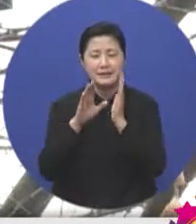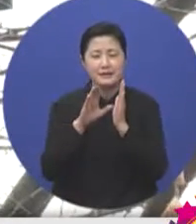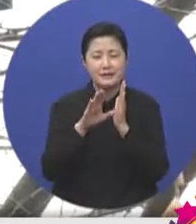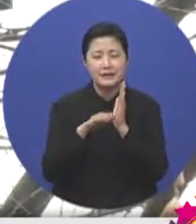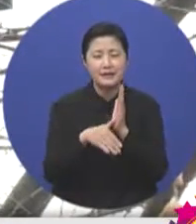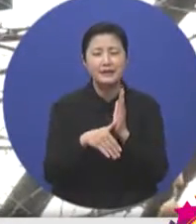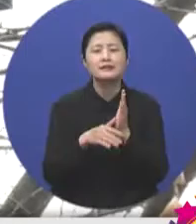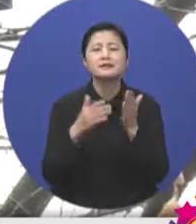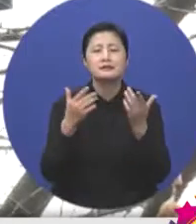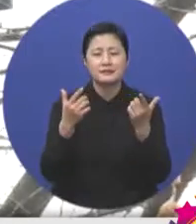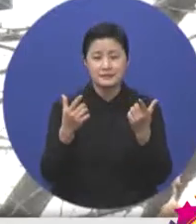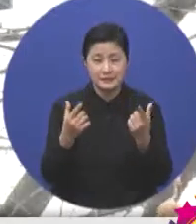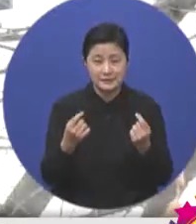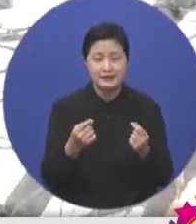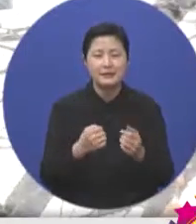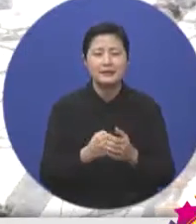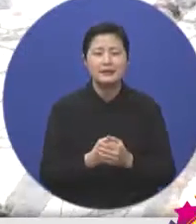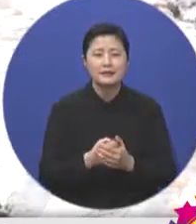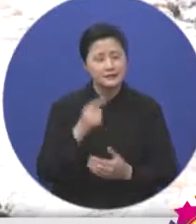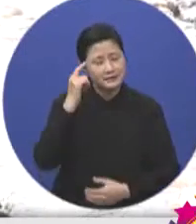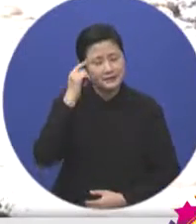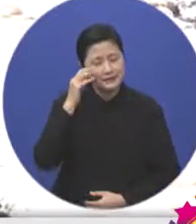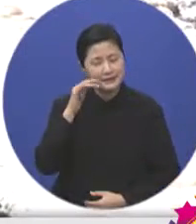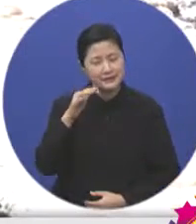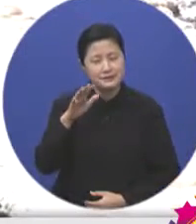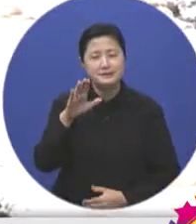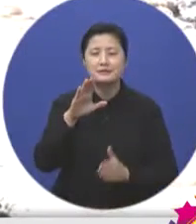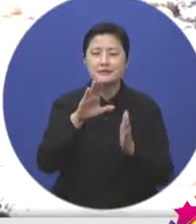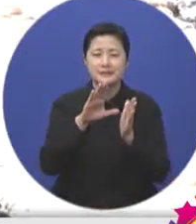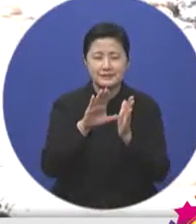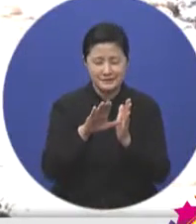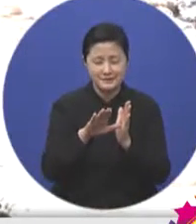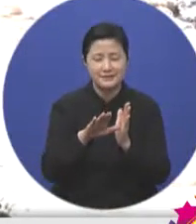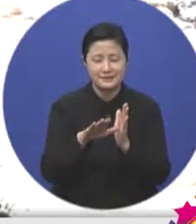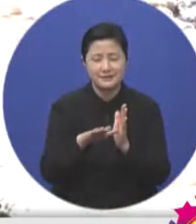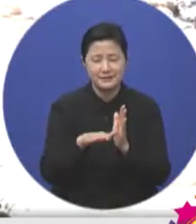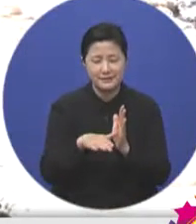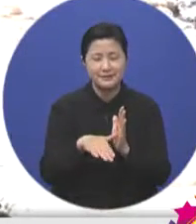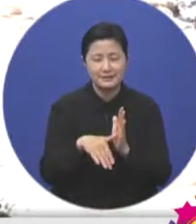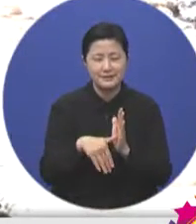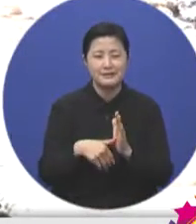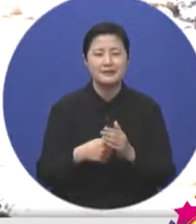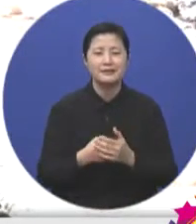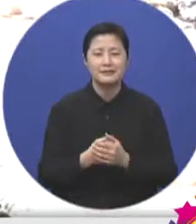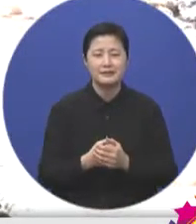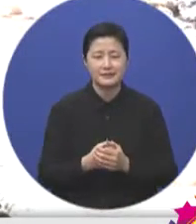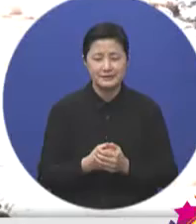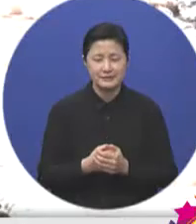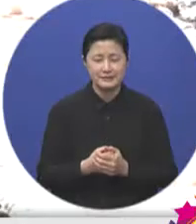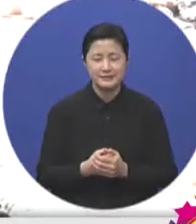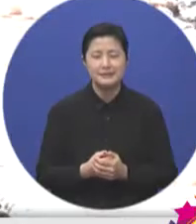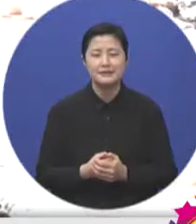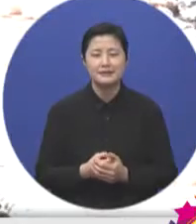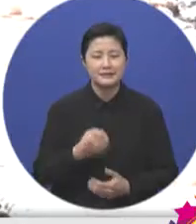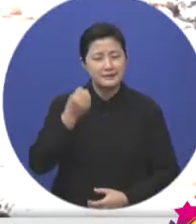그때 그 시절 그리운 시절